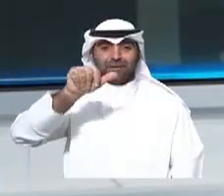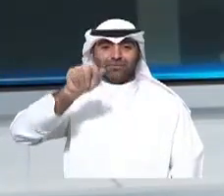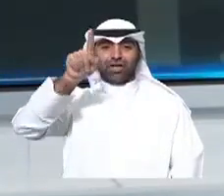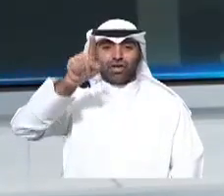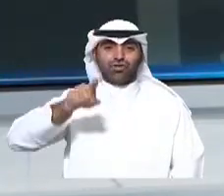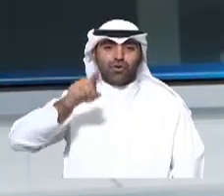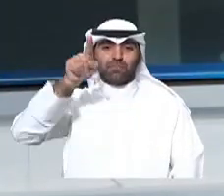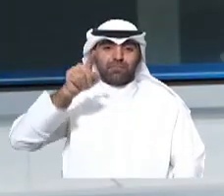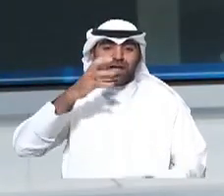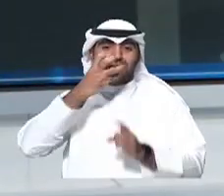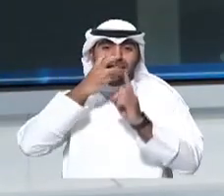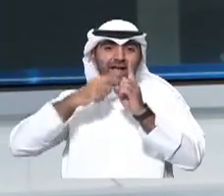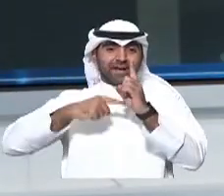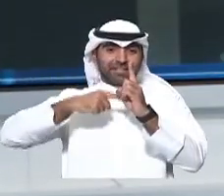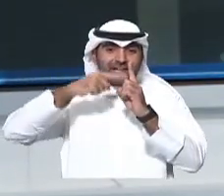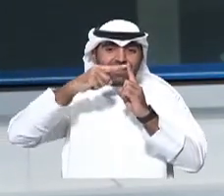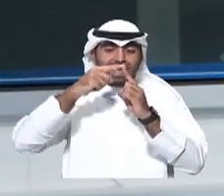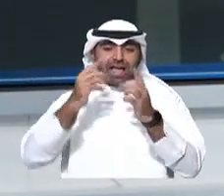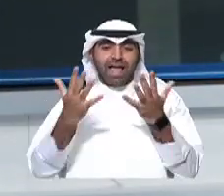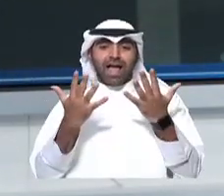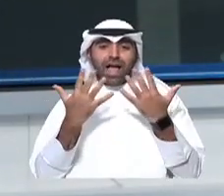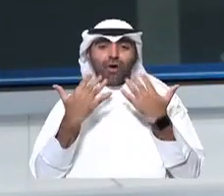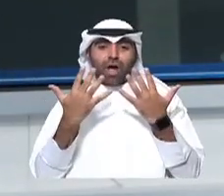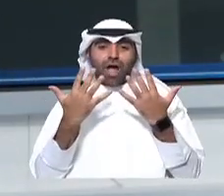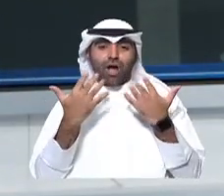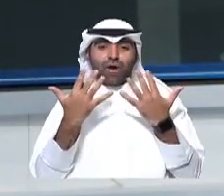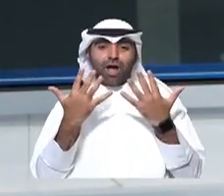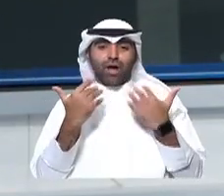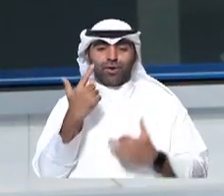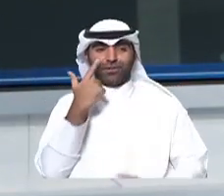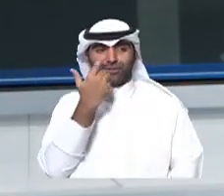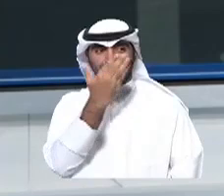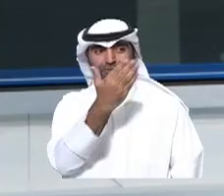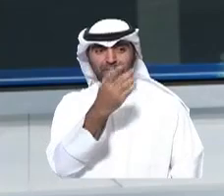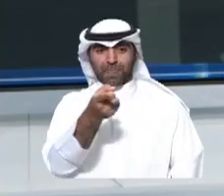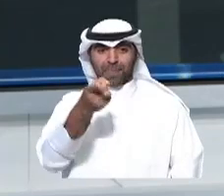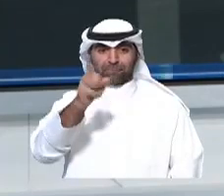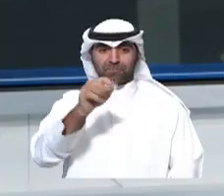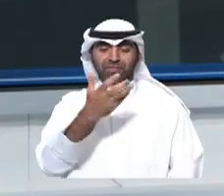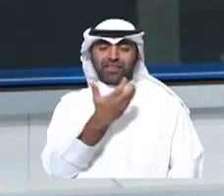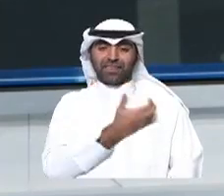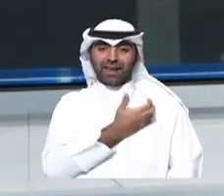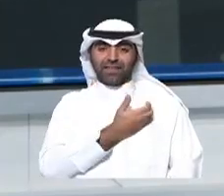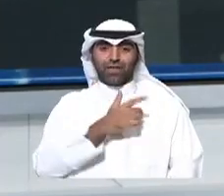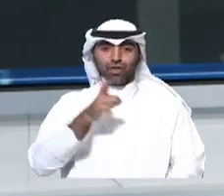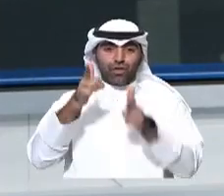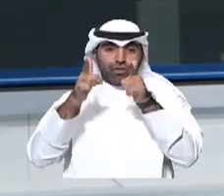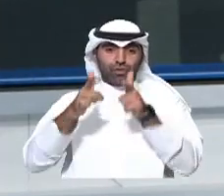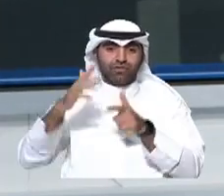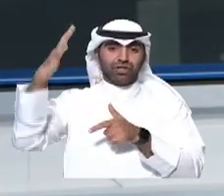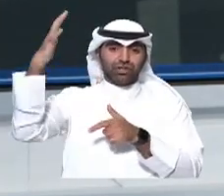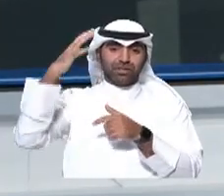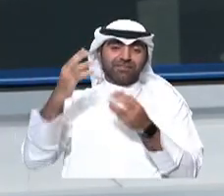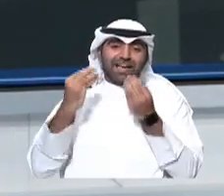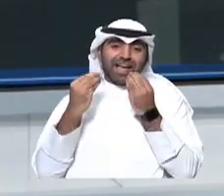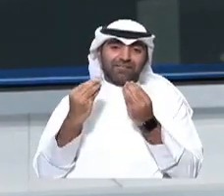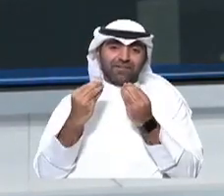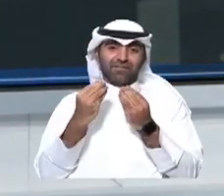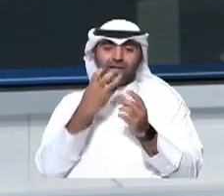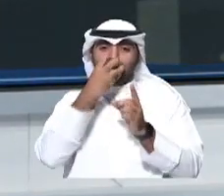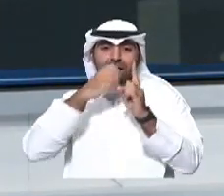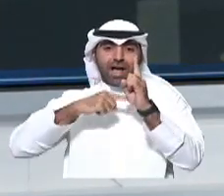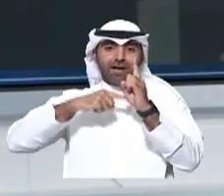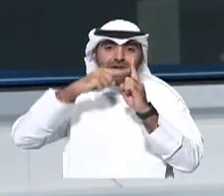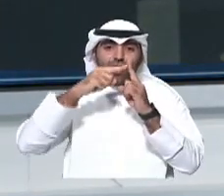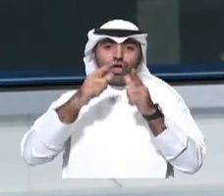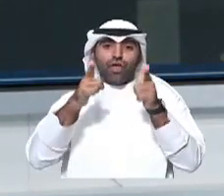المتوقعة للخمسة أيام المقبلة في مدينة الكويت، باكر الثلاثاء إن شاء الله أجواء غائمة جزئيا، العظمى 25 والصغرى 15